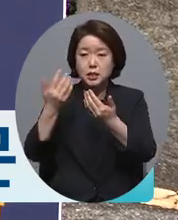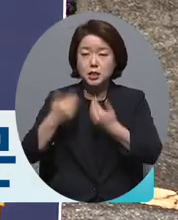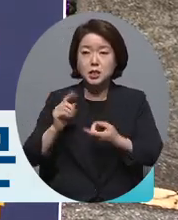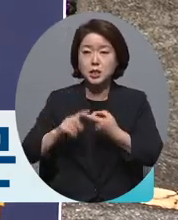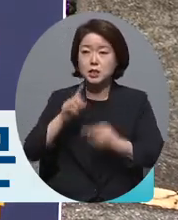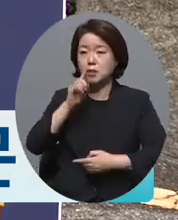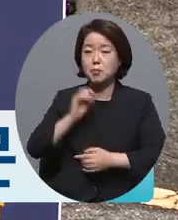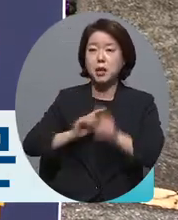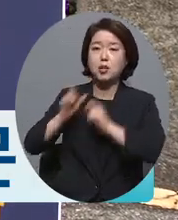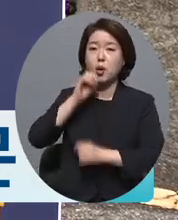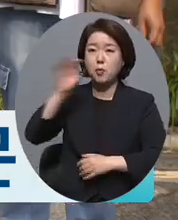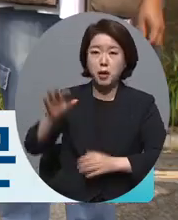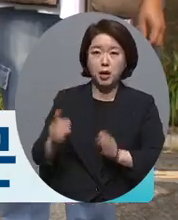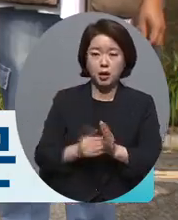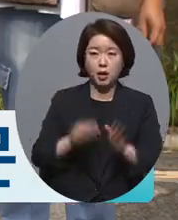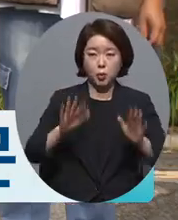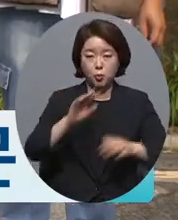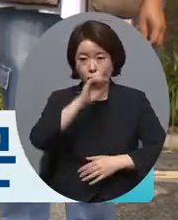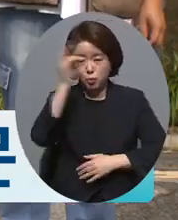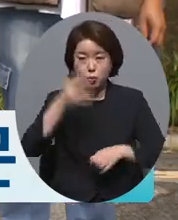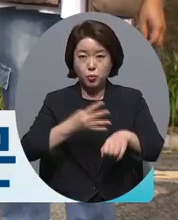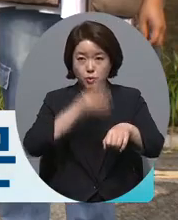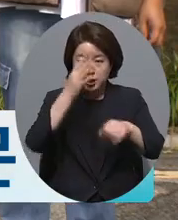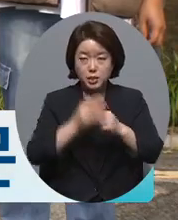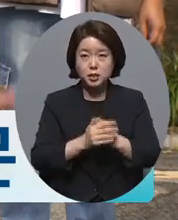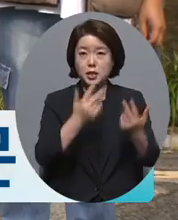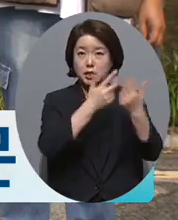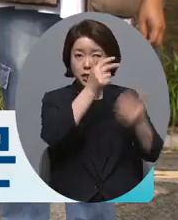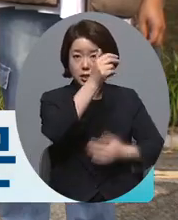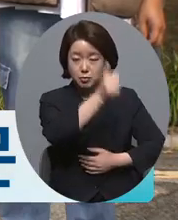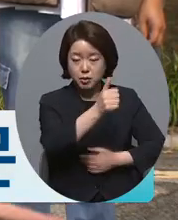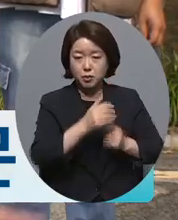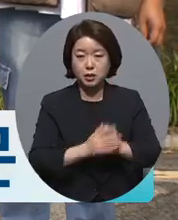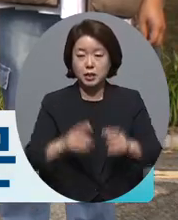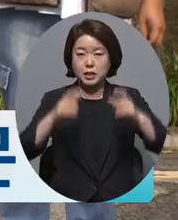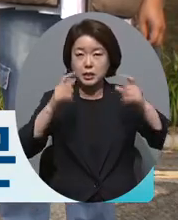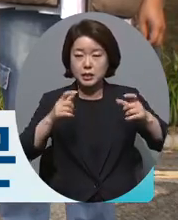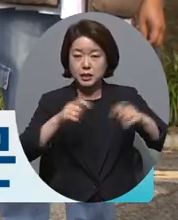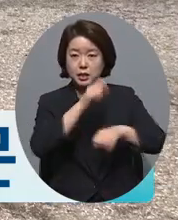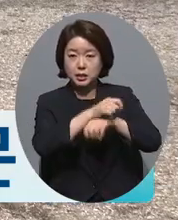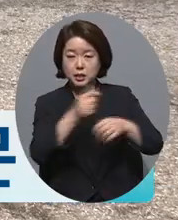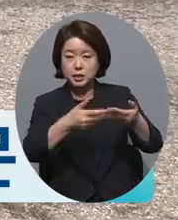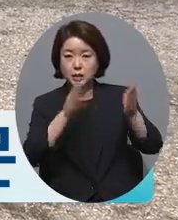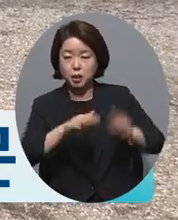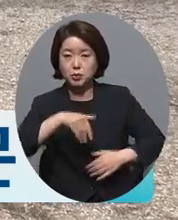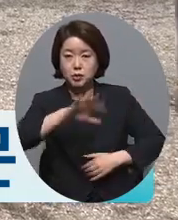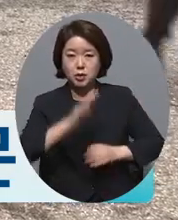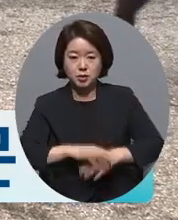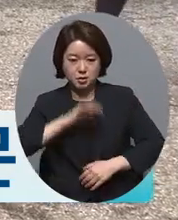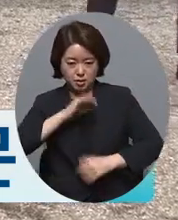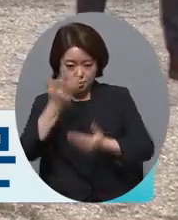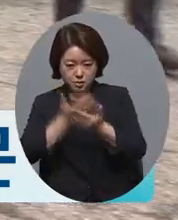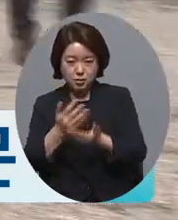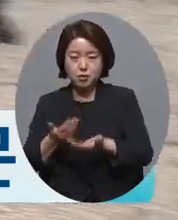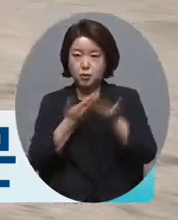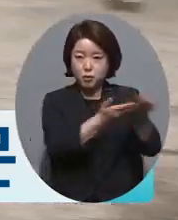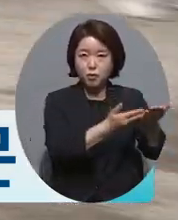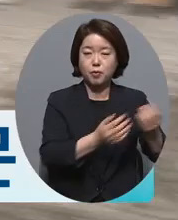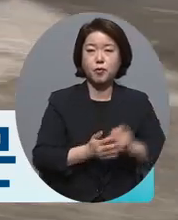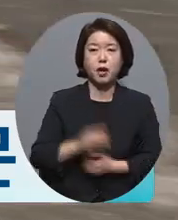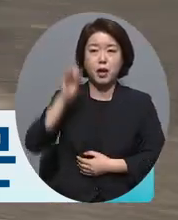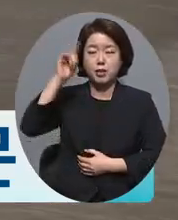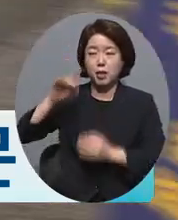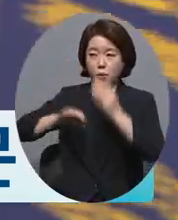덧붙였다고 합니다 그리고 오늘 오후 4시에 이재명 대표의 지역 사무실 찾아가서 항의서를 전달할 예정이고 내일